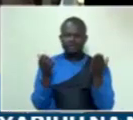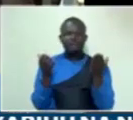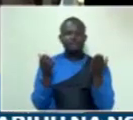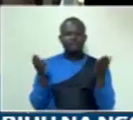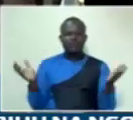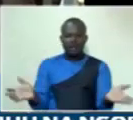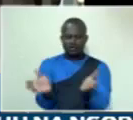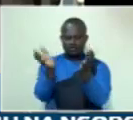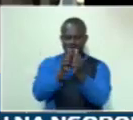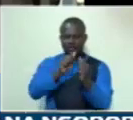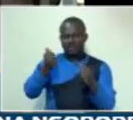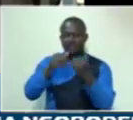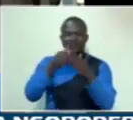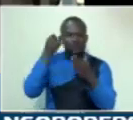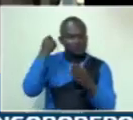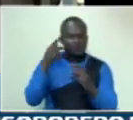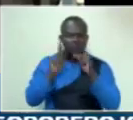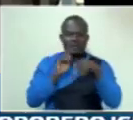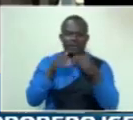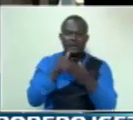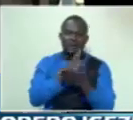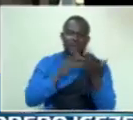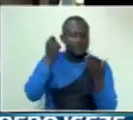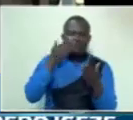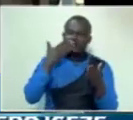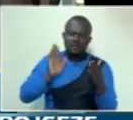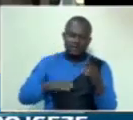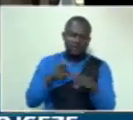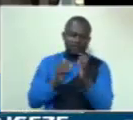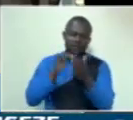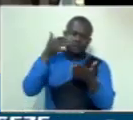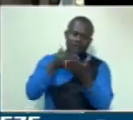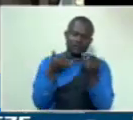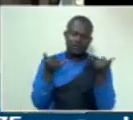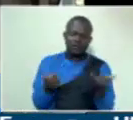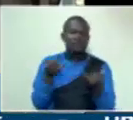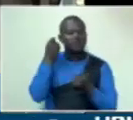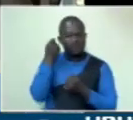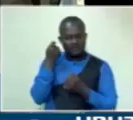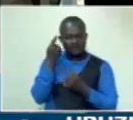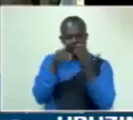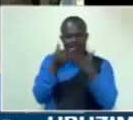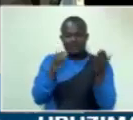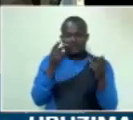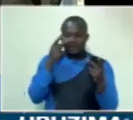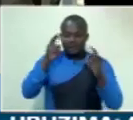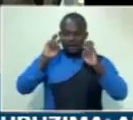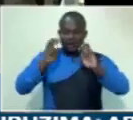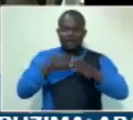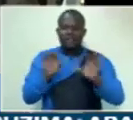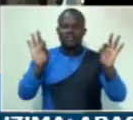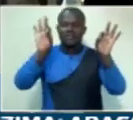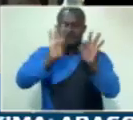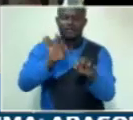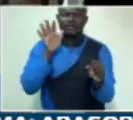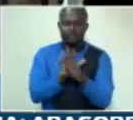bakangurira n'abandi kuvuga ngo abantu hari ababyumvaga nabi ariko kugeza nonaha abantu bamaze kubona ko ari ingirakamaro